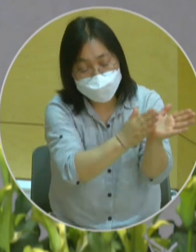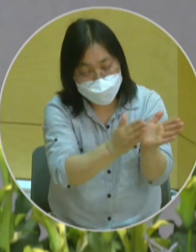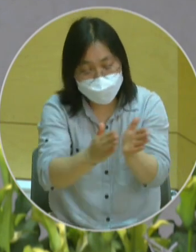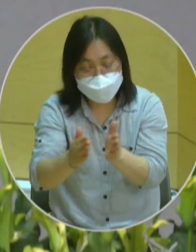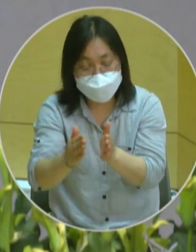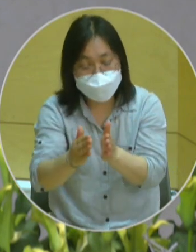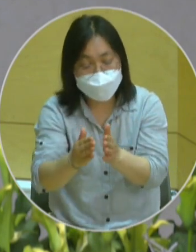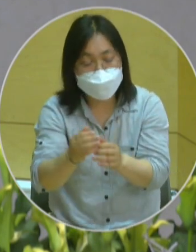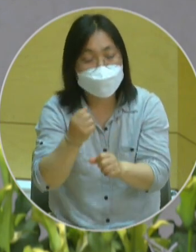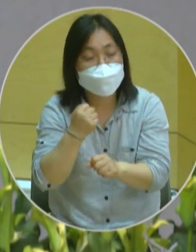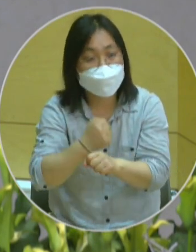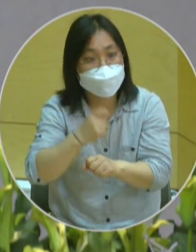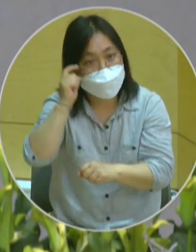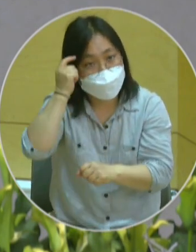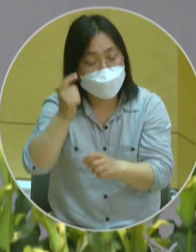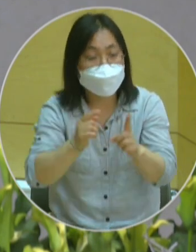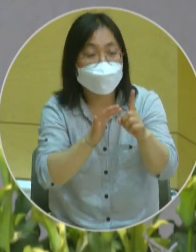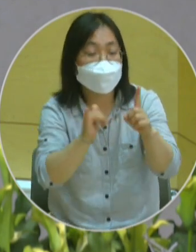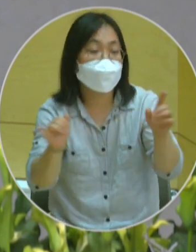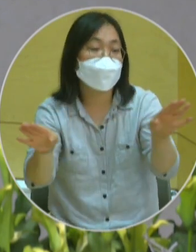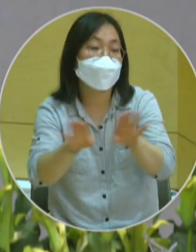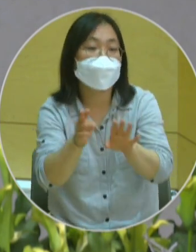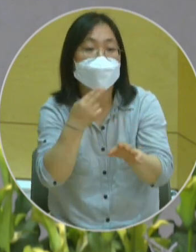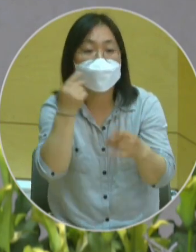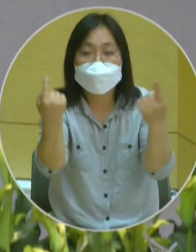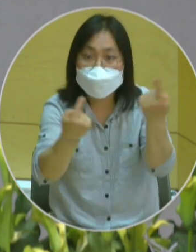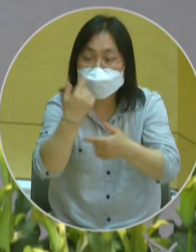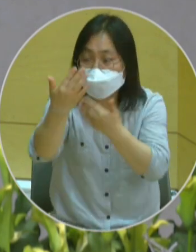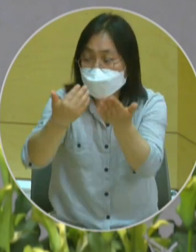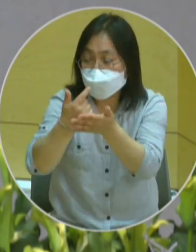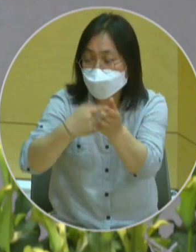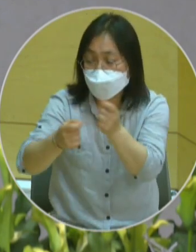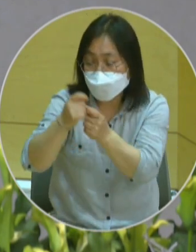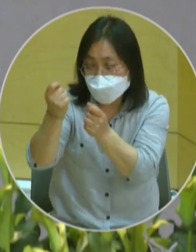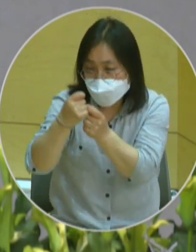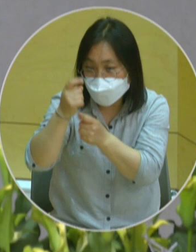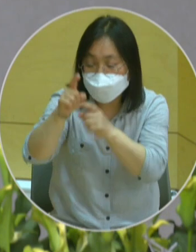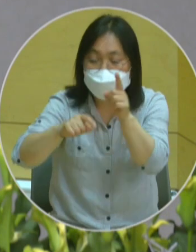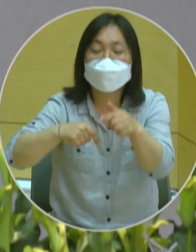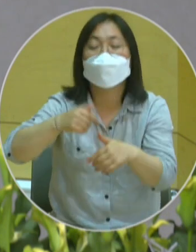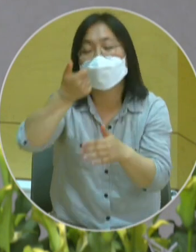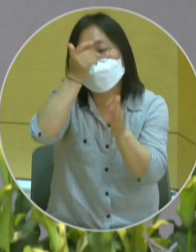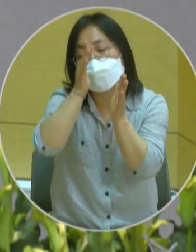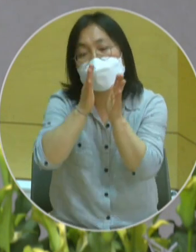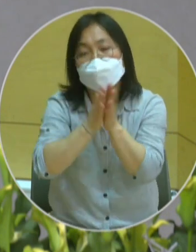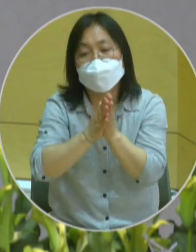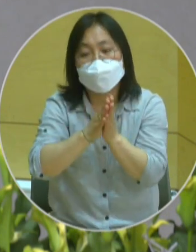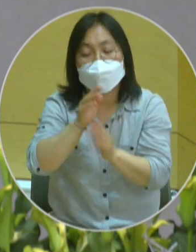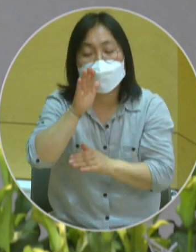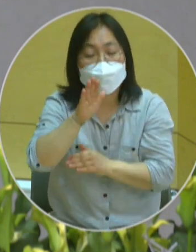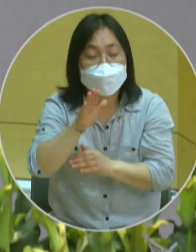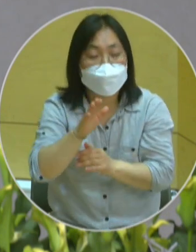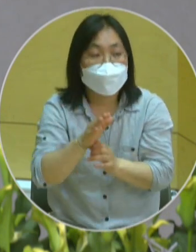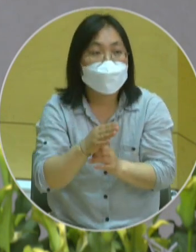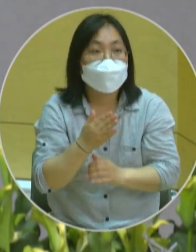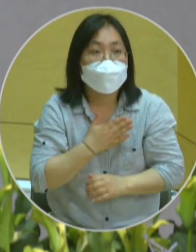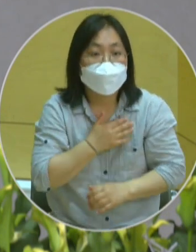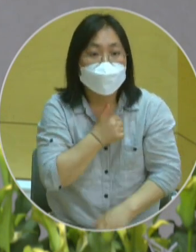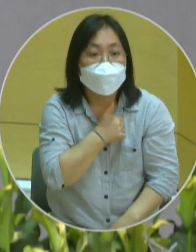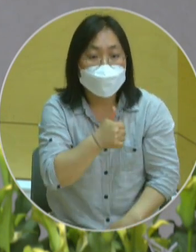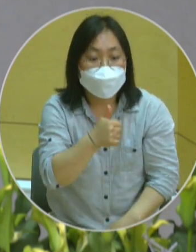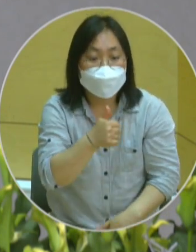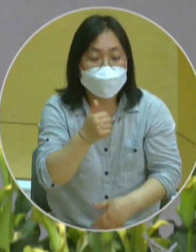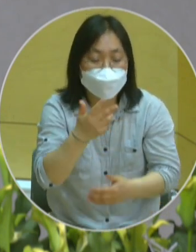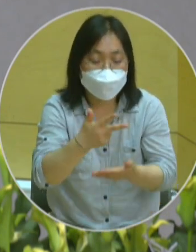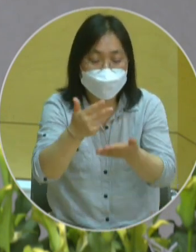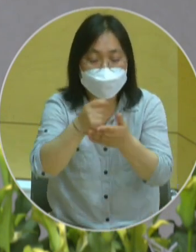믿습니다. 한 사람도 빠짐없이 나와서 하나님께 더 가까이 가는 기도, 한 걸음 더 가까이, 내가 5분을 주님